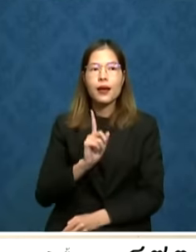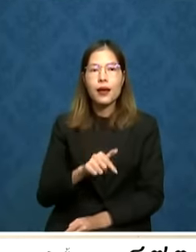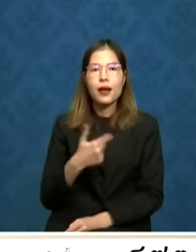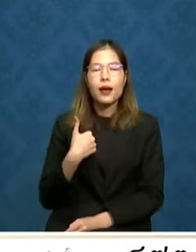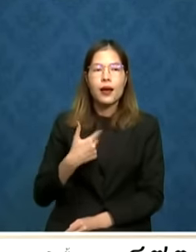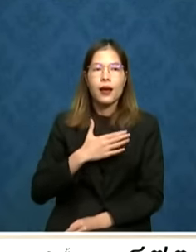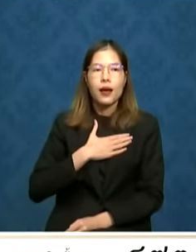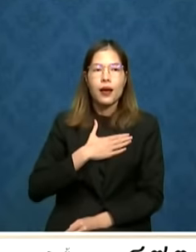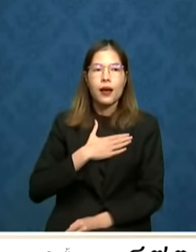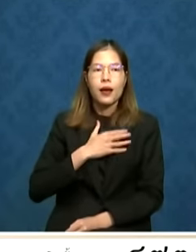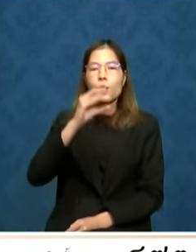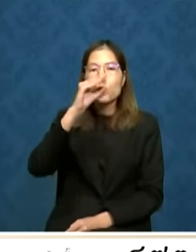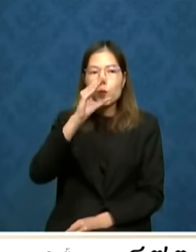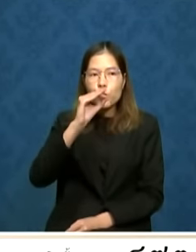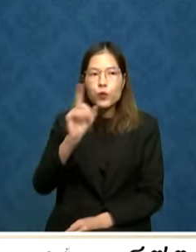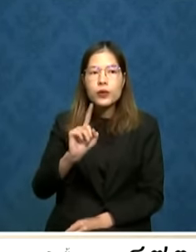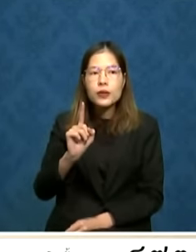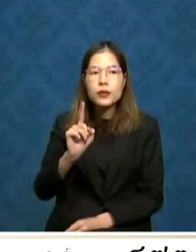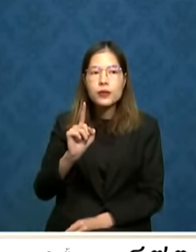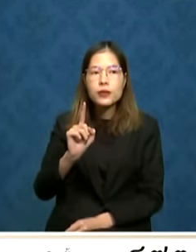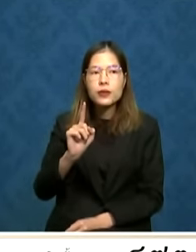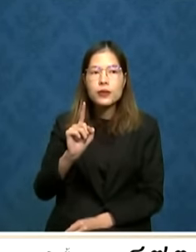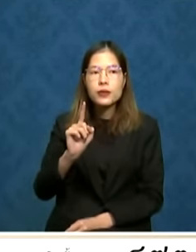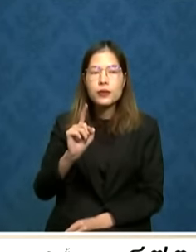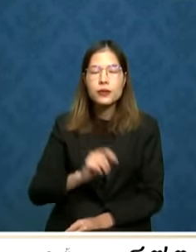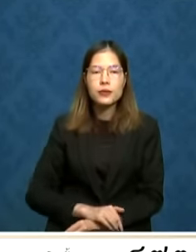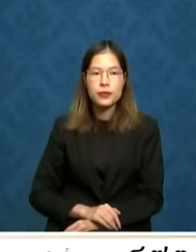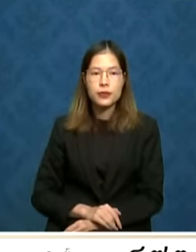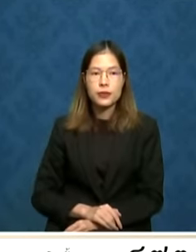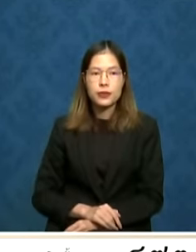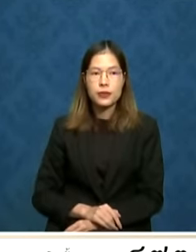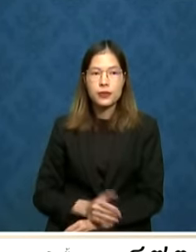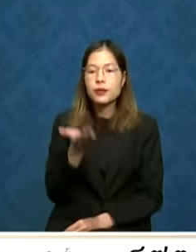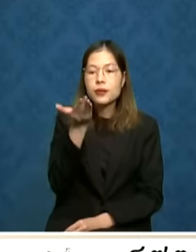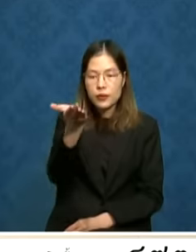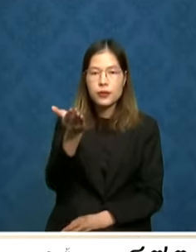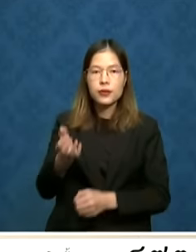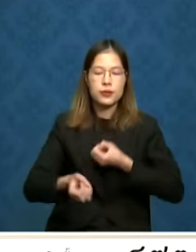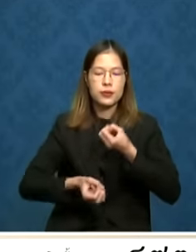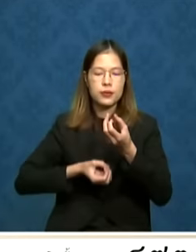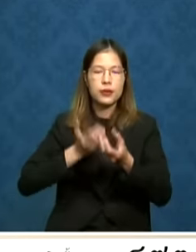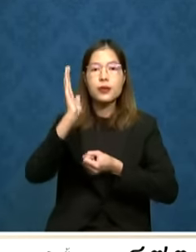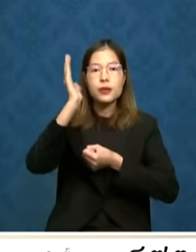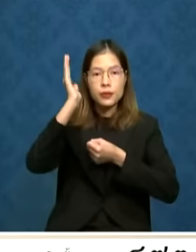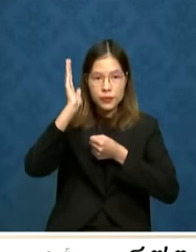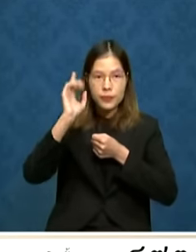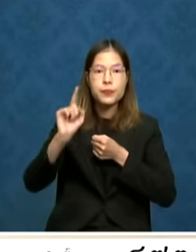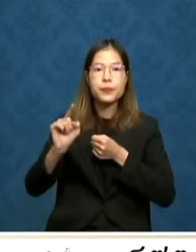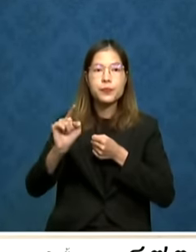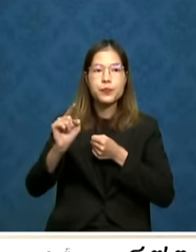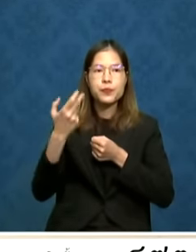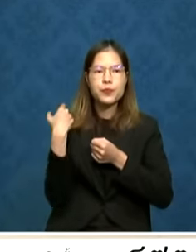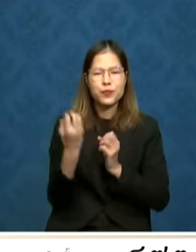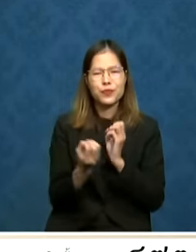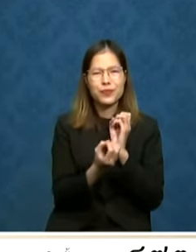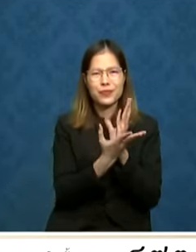ชยจ feat. Allisonส่น ส่นท่านเนี่ย ท่านก็อฐิปรายไป พาสเพิ